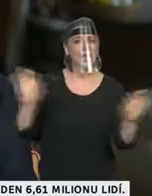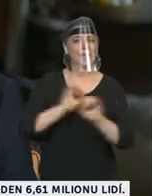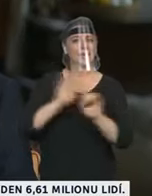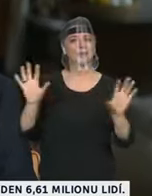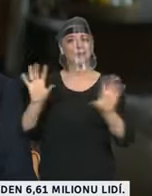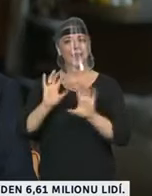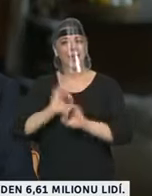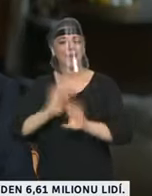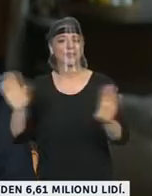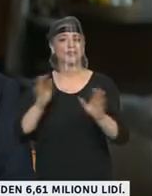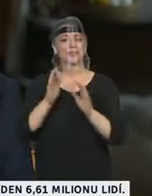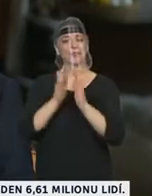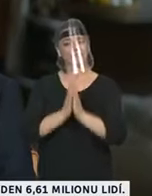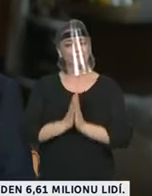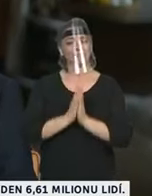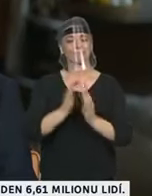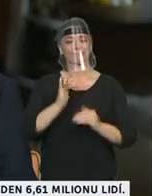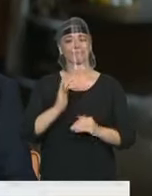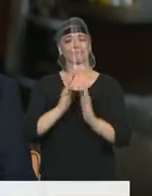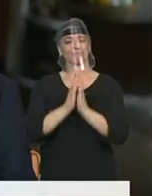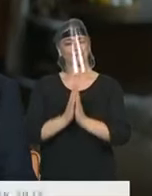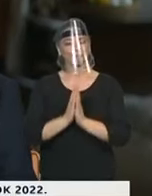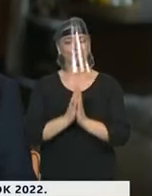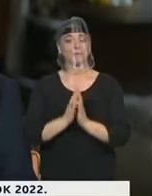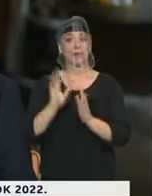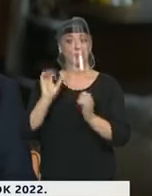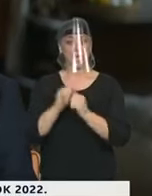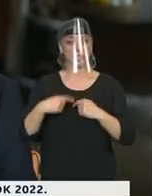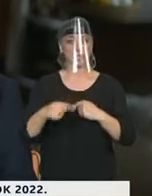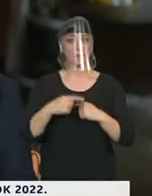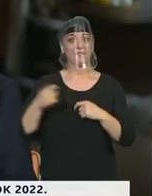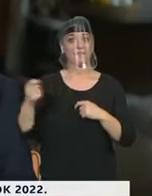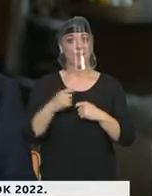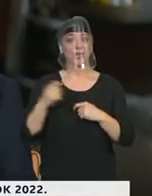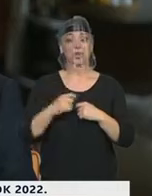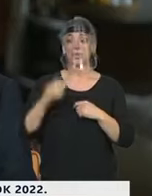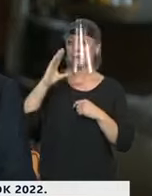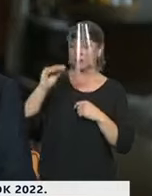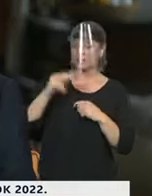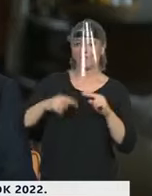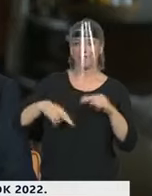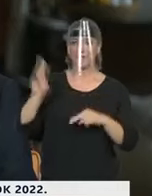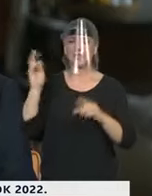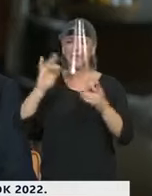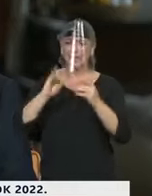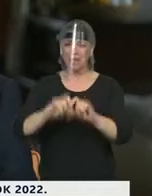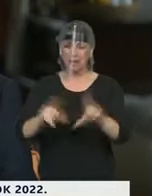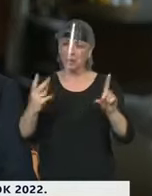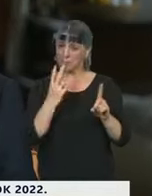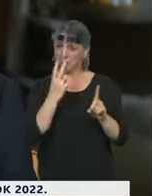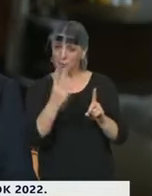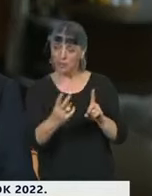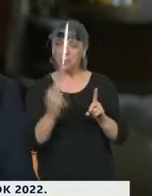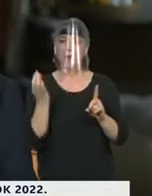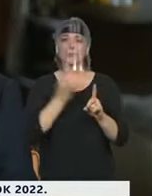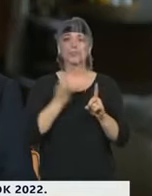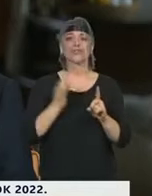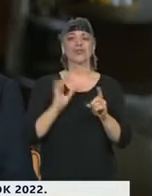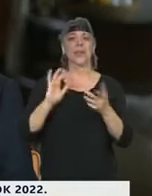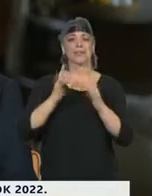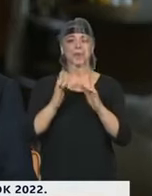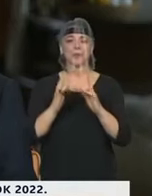spoustu lidí a o Velikonocích jich bude ještě víc. Podívejte se na internet na Mše online na adresu